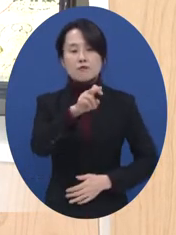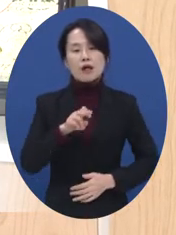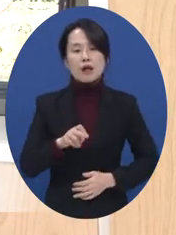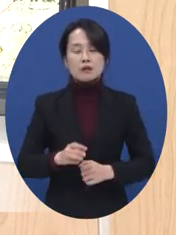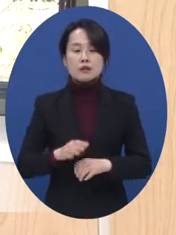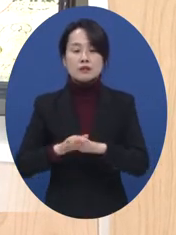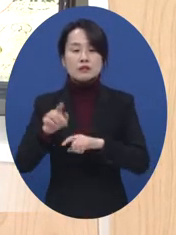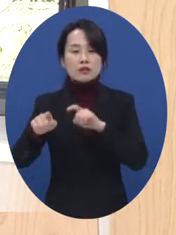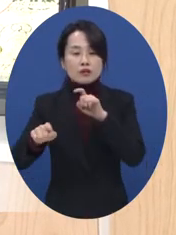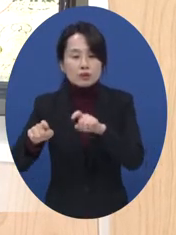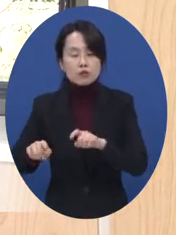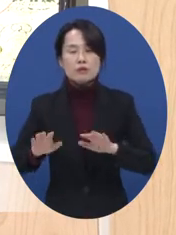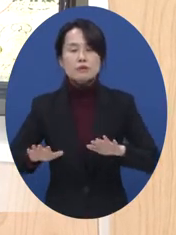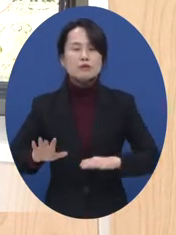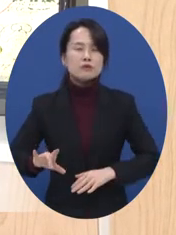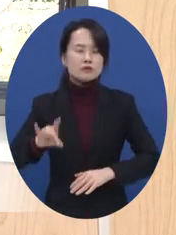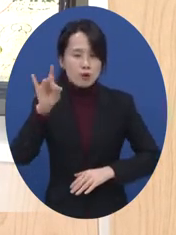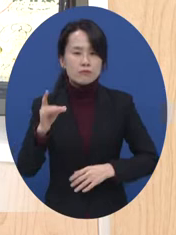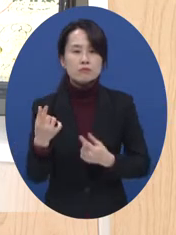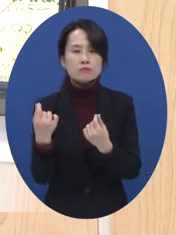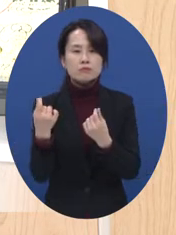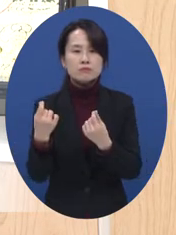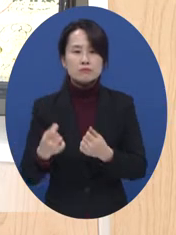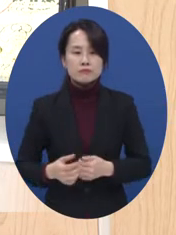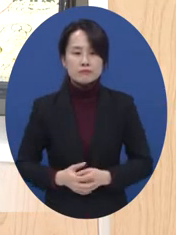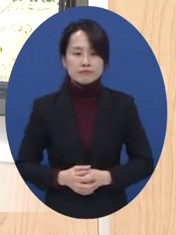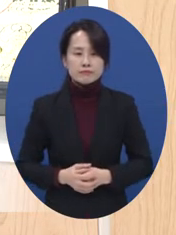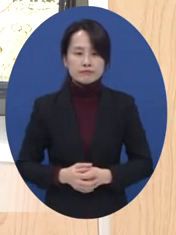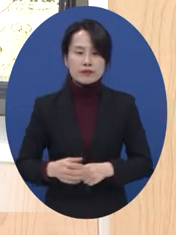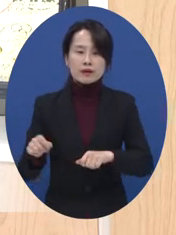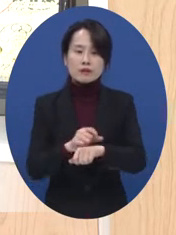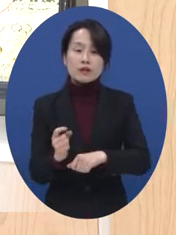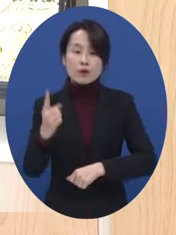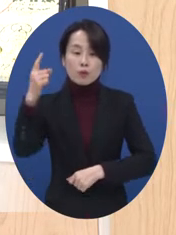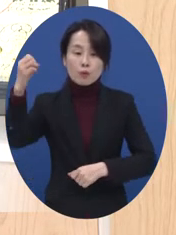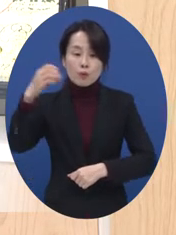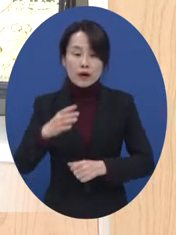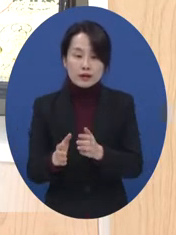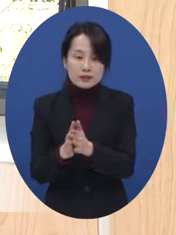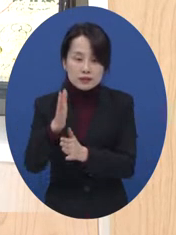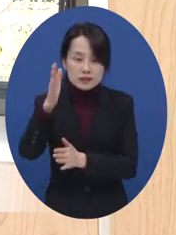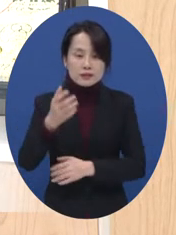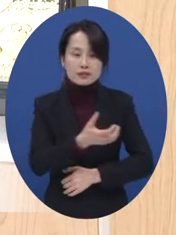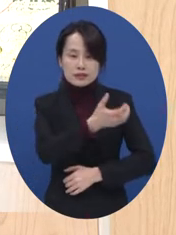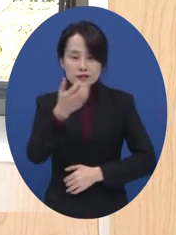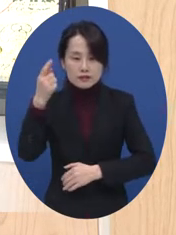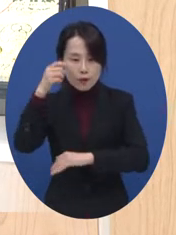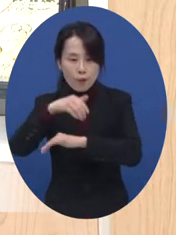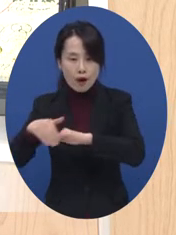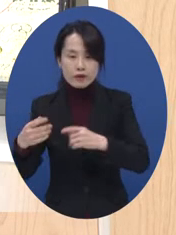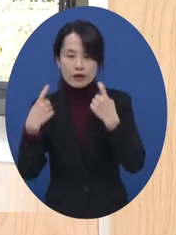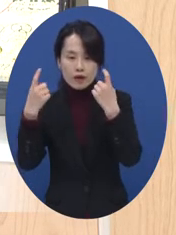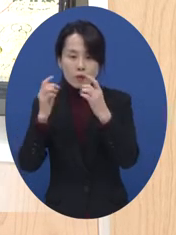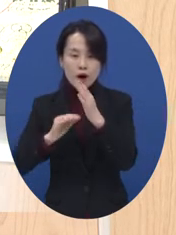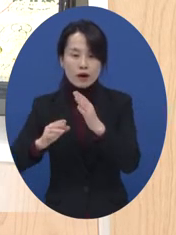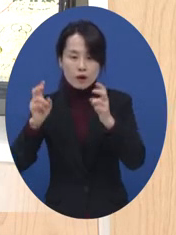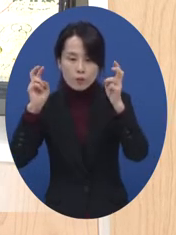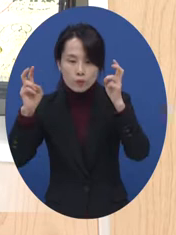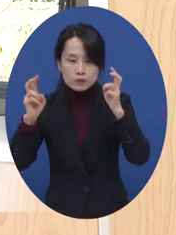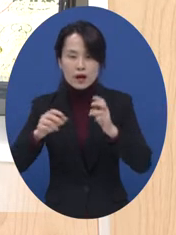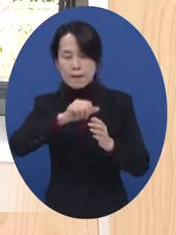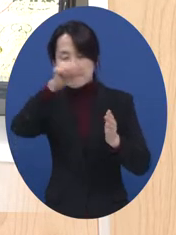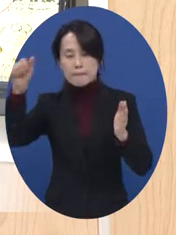실제 행동으로 나서게 된 것은 처음인 것 같습니다 특히 고향 씨는 그러 이전하기로 그 개입된